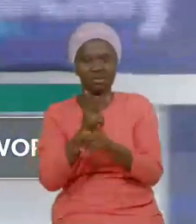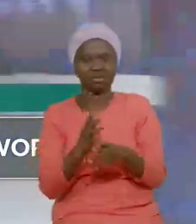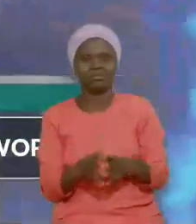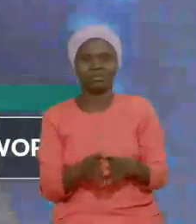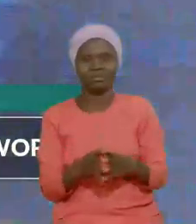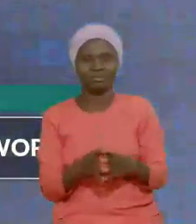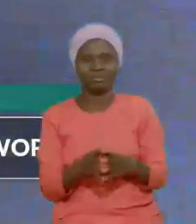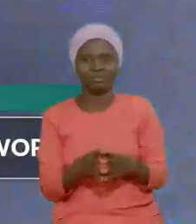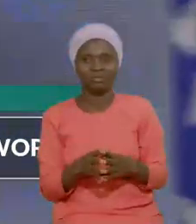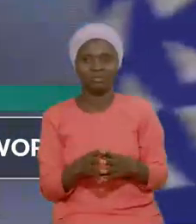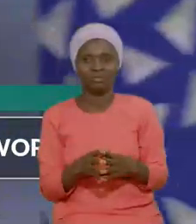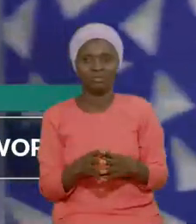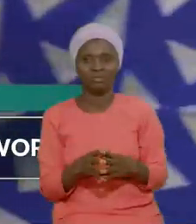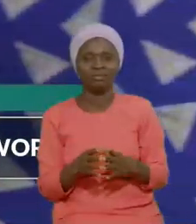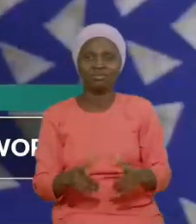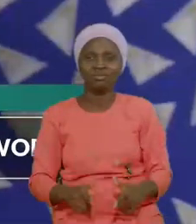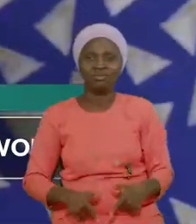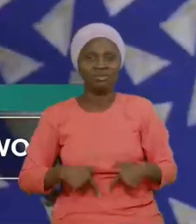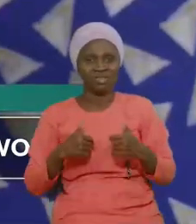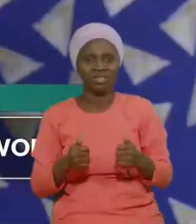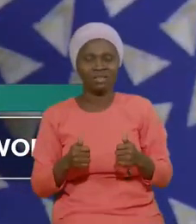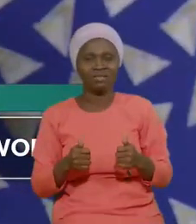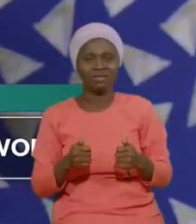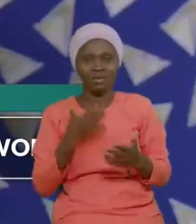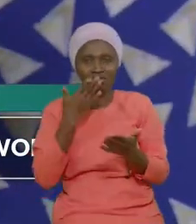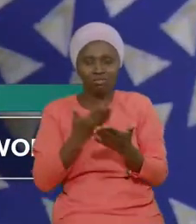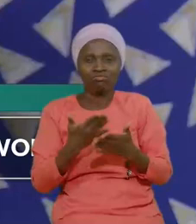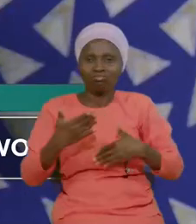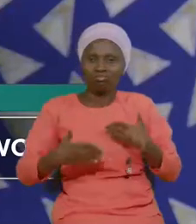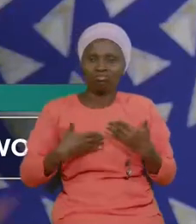Apprends pour devenir plus important dans la vie, moi je m'en fous.